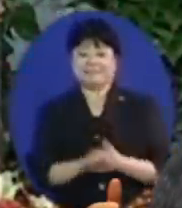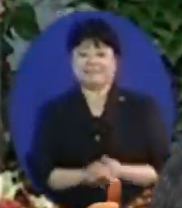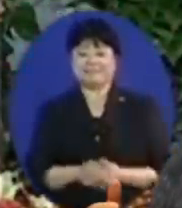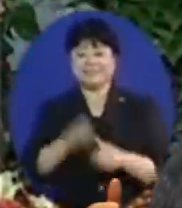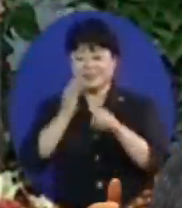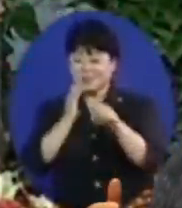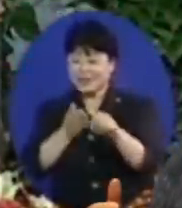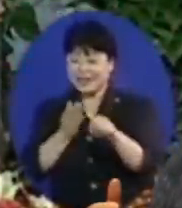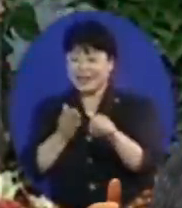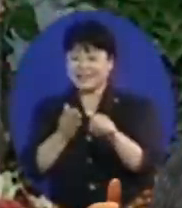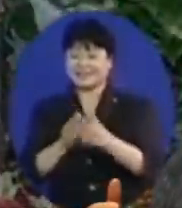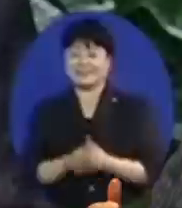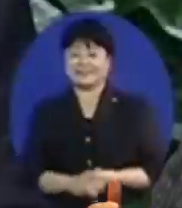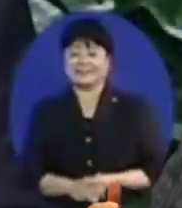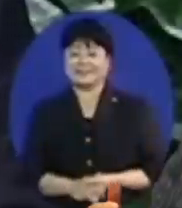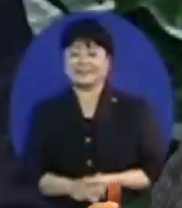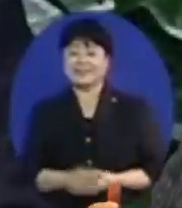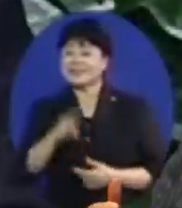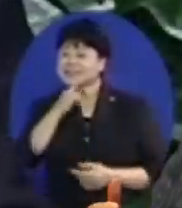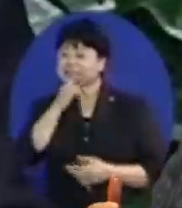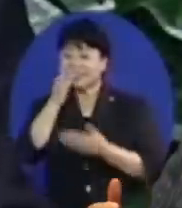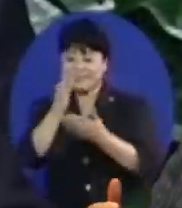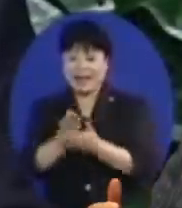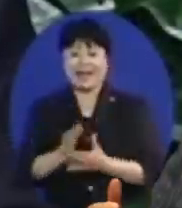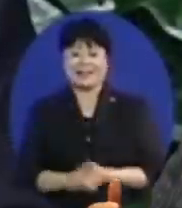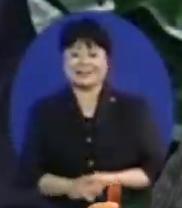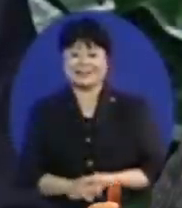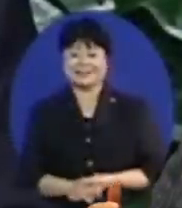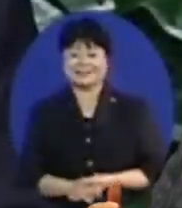구하라. 의심을 하지 말라.